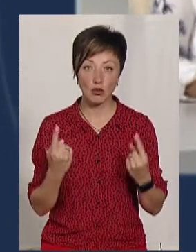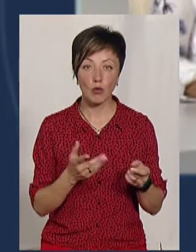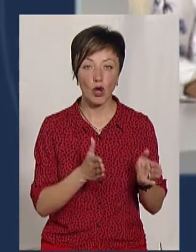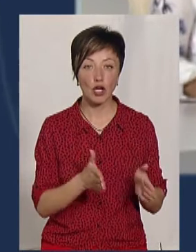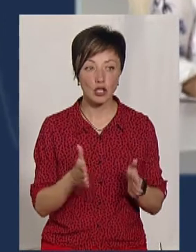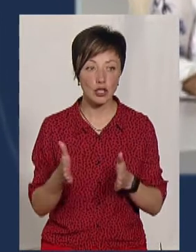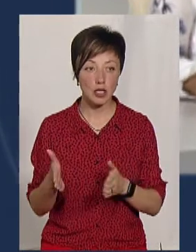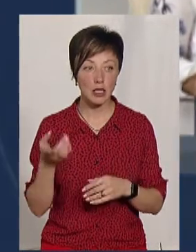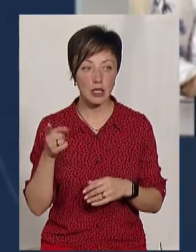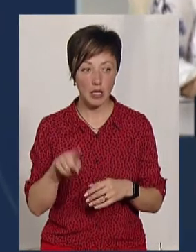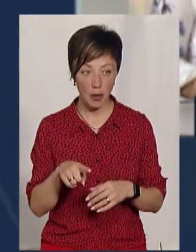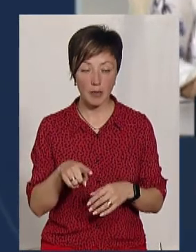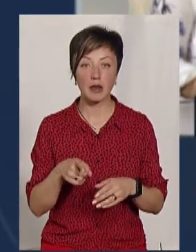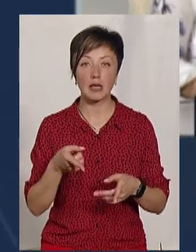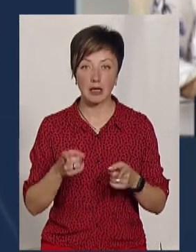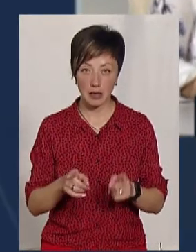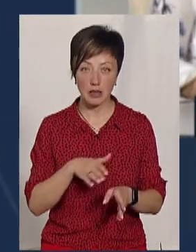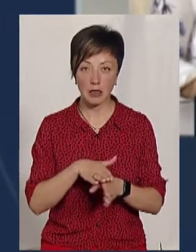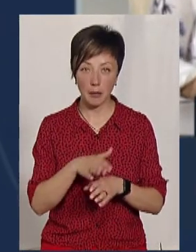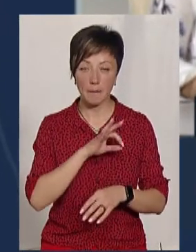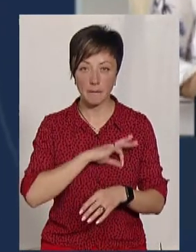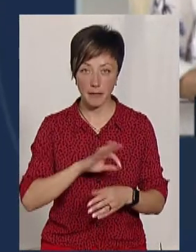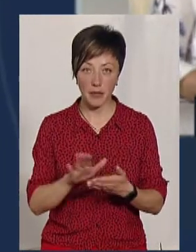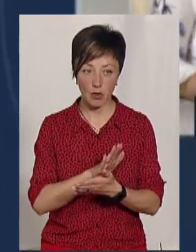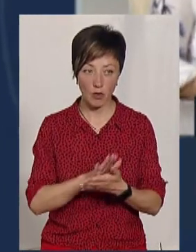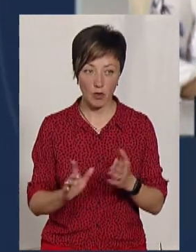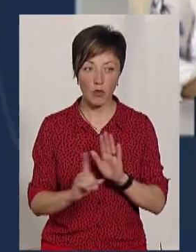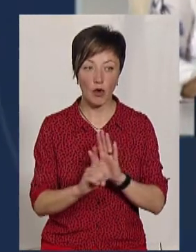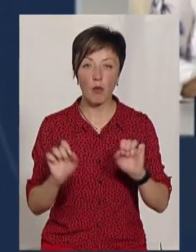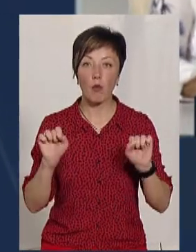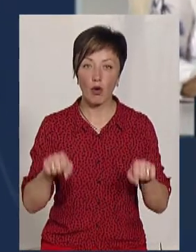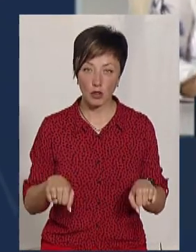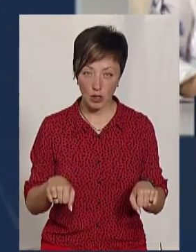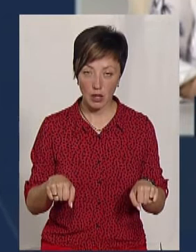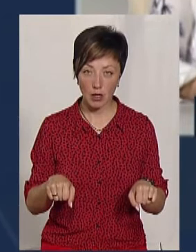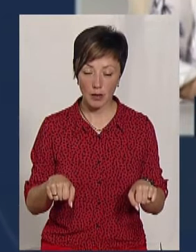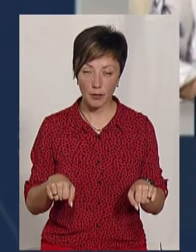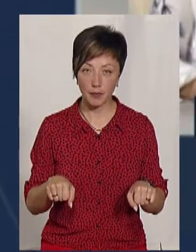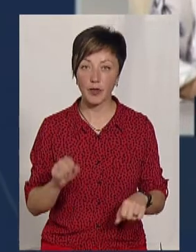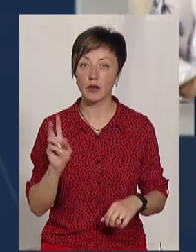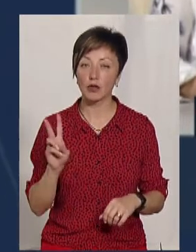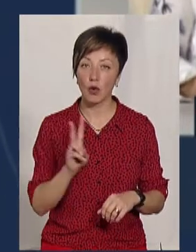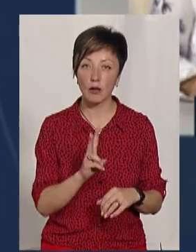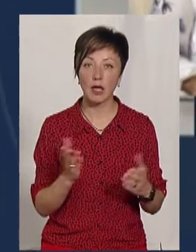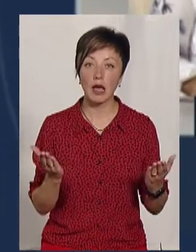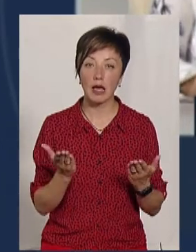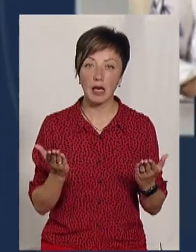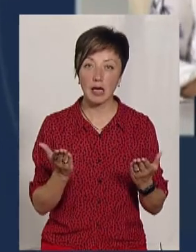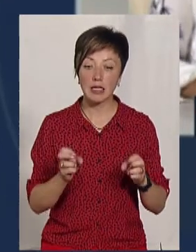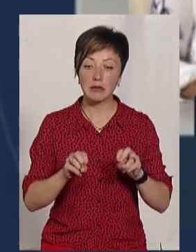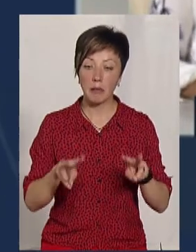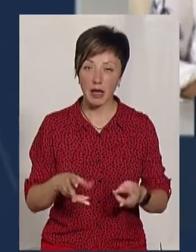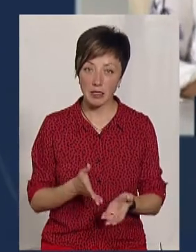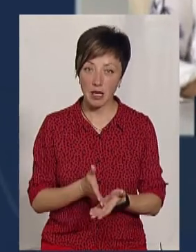режимі, там діє пільговий проїзд, можна проїхати. Тролейбус, який